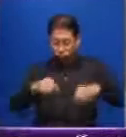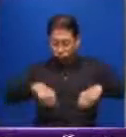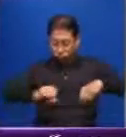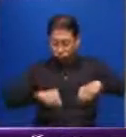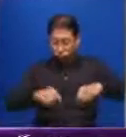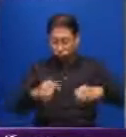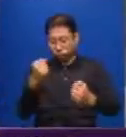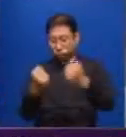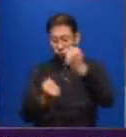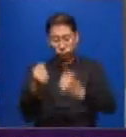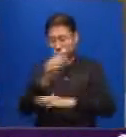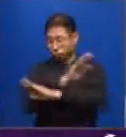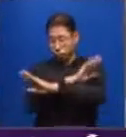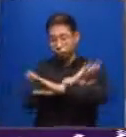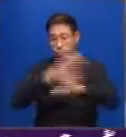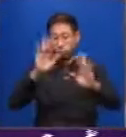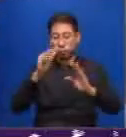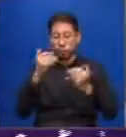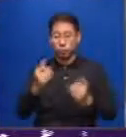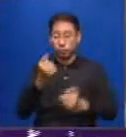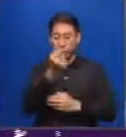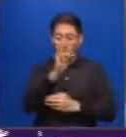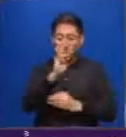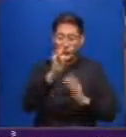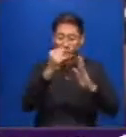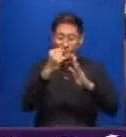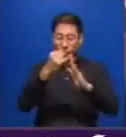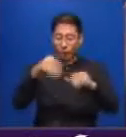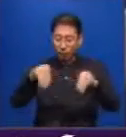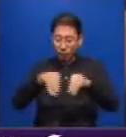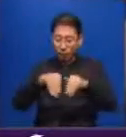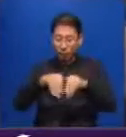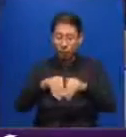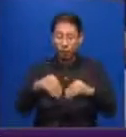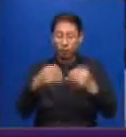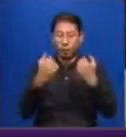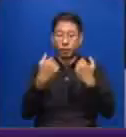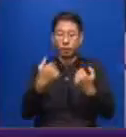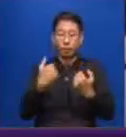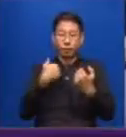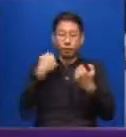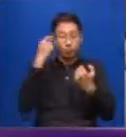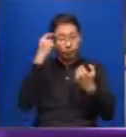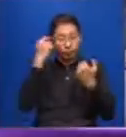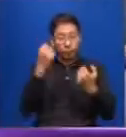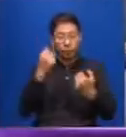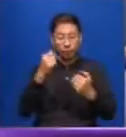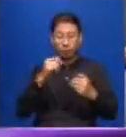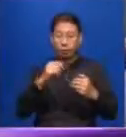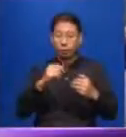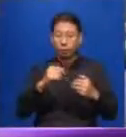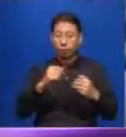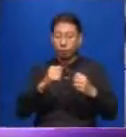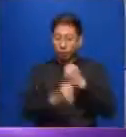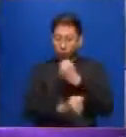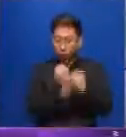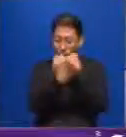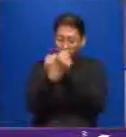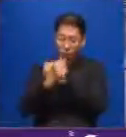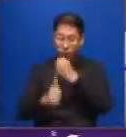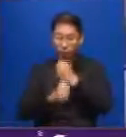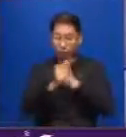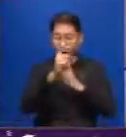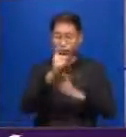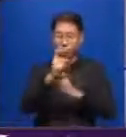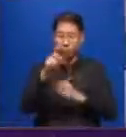พื้นที่เล่นน้ำสงกรานต์สำหรับ 17จังหวัดที่ติดชายแดนประเทศเพื่อนบ้านแล้วก็มีการวางมาตรการความปลอดภัยทางท้องถนนอย่าง